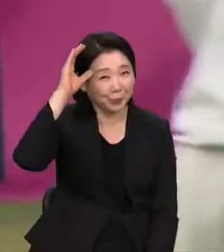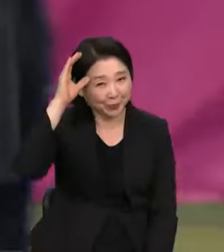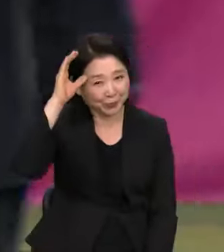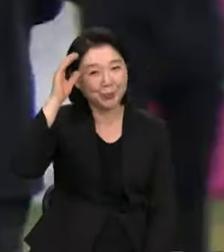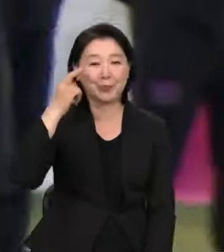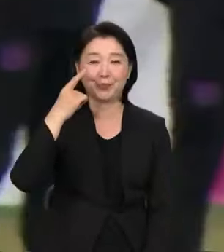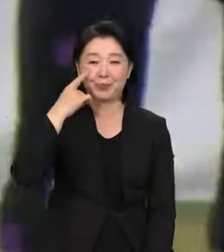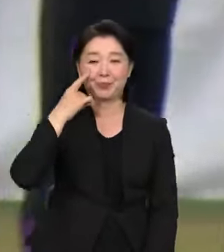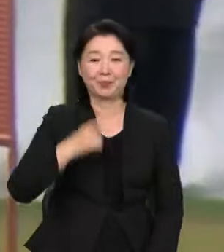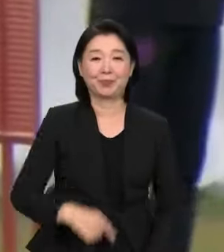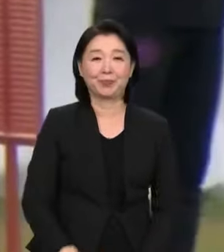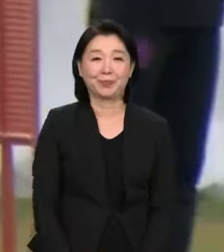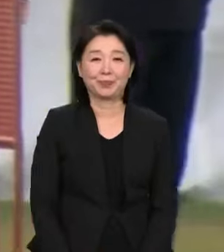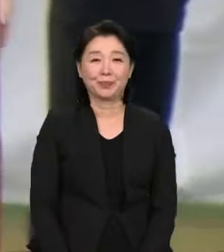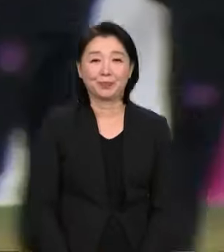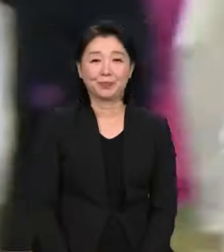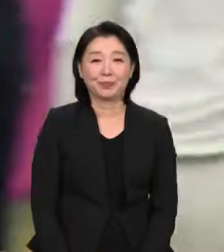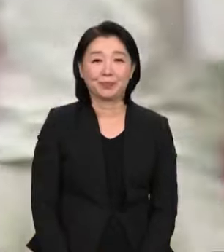기대하게